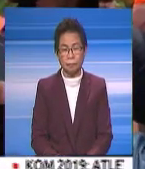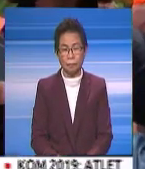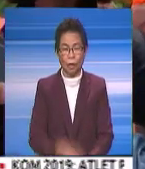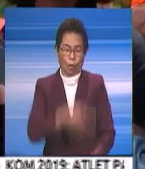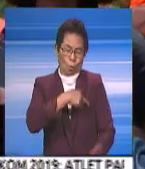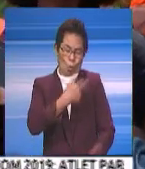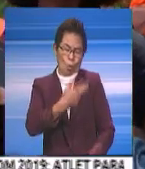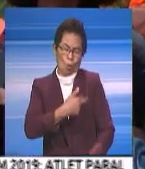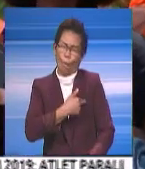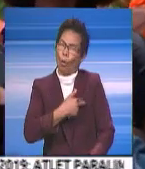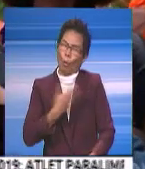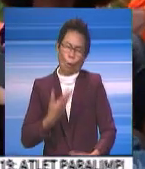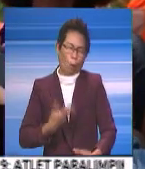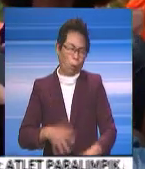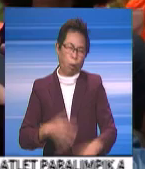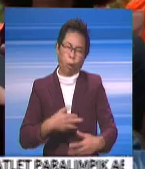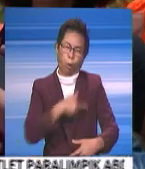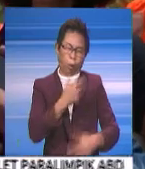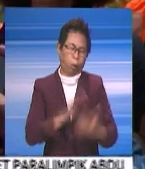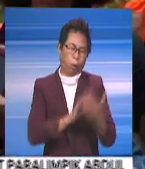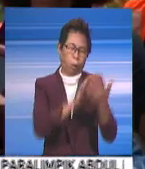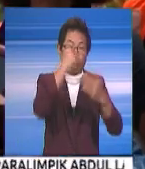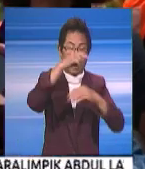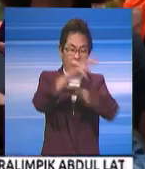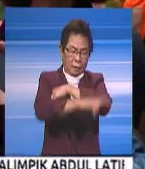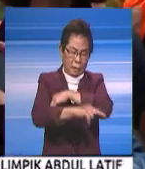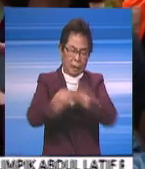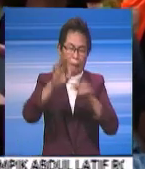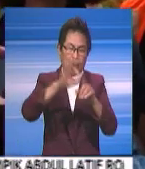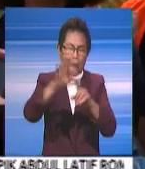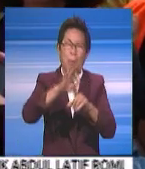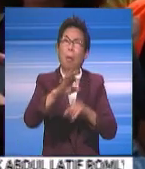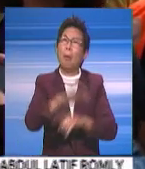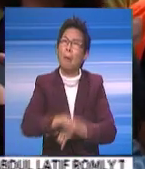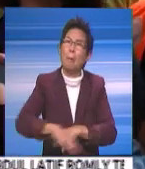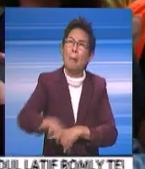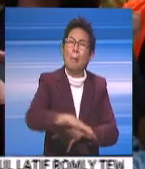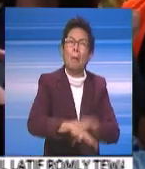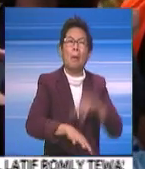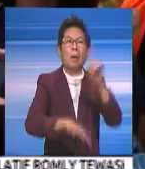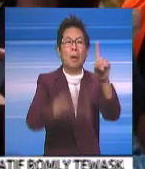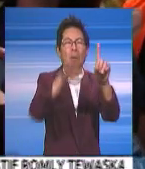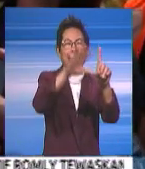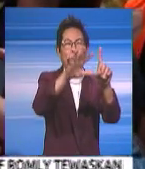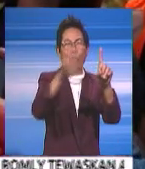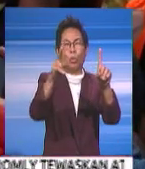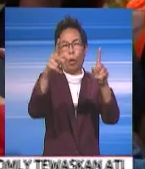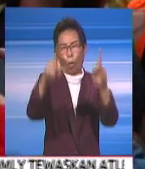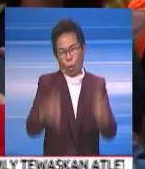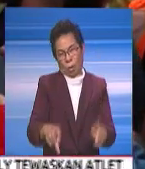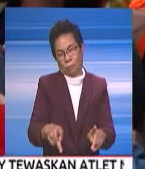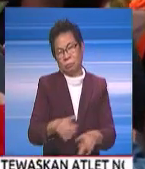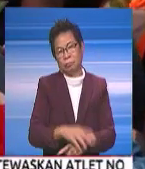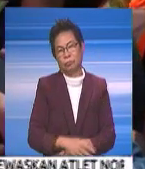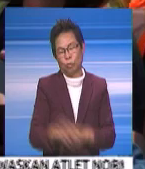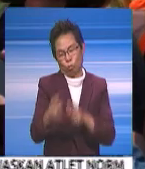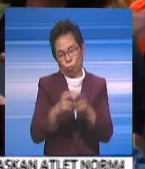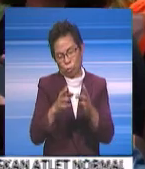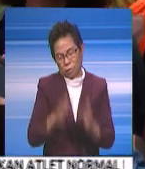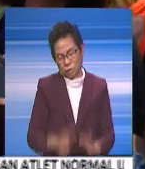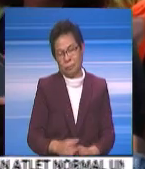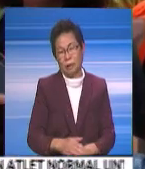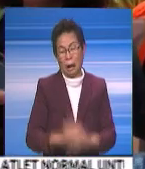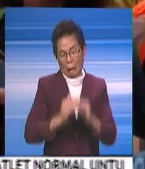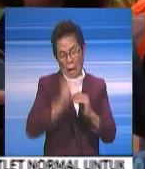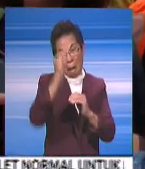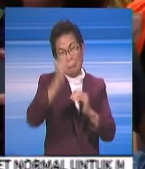Kerugian yang dialami okey bagi negeri Pulau Pinang adalah seramai 152 orang pengusaha, ya,